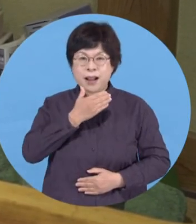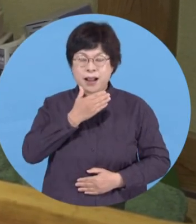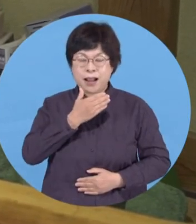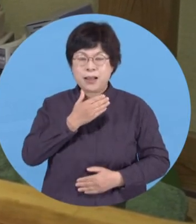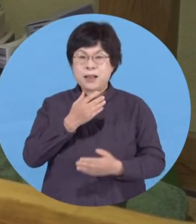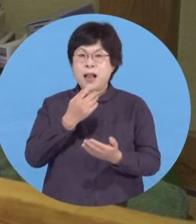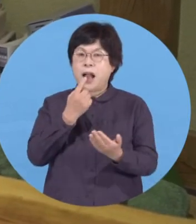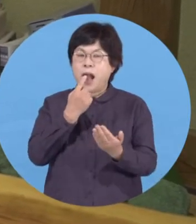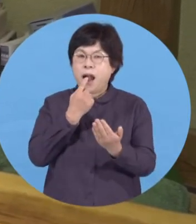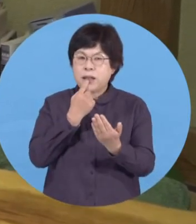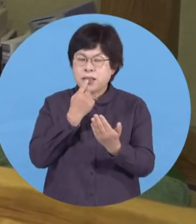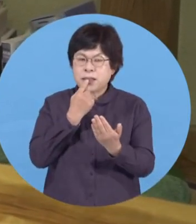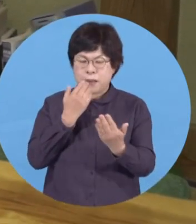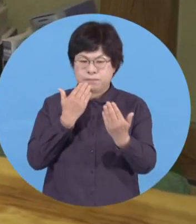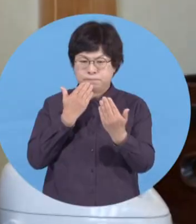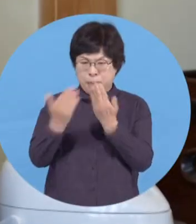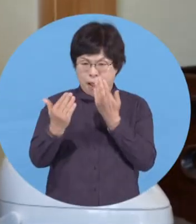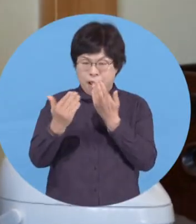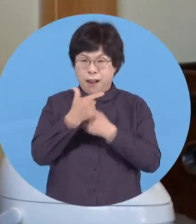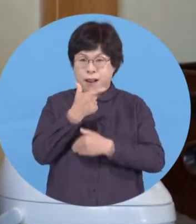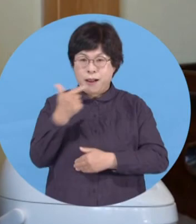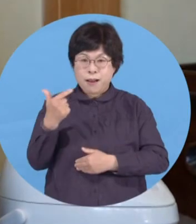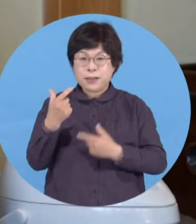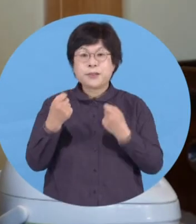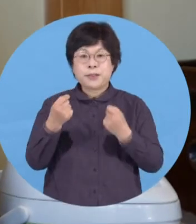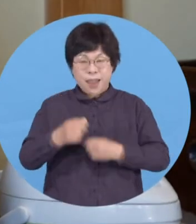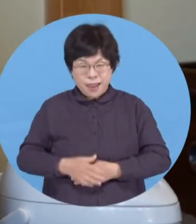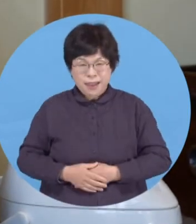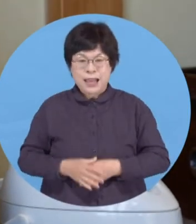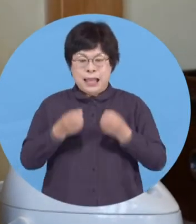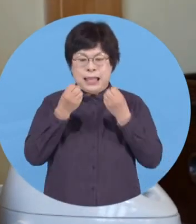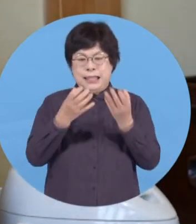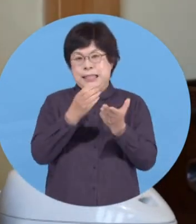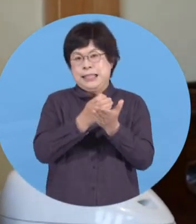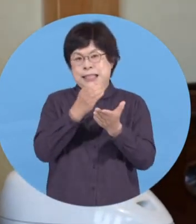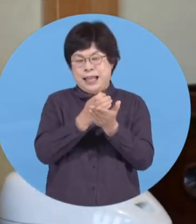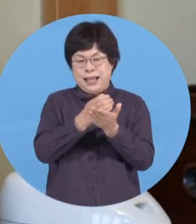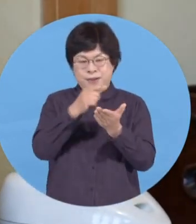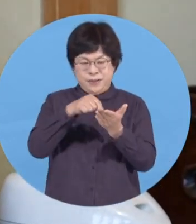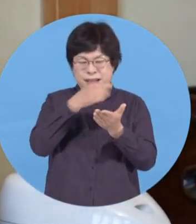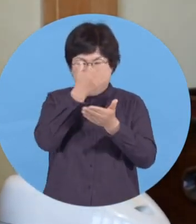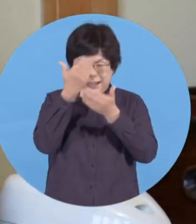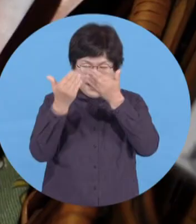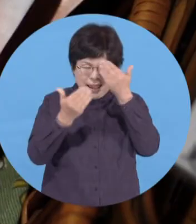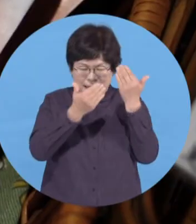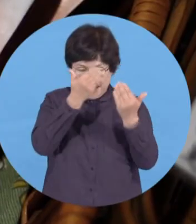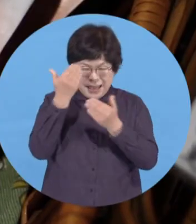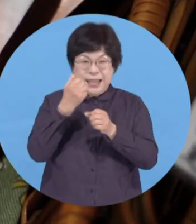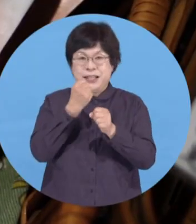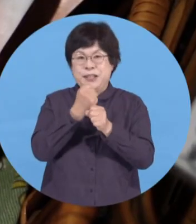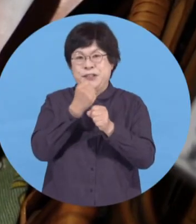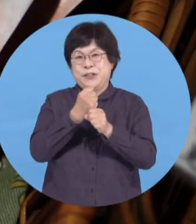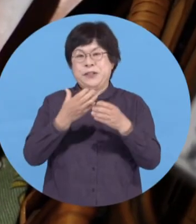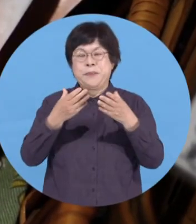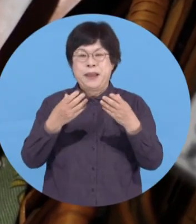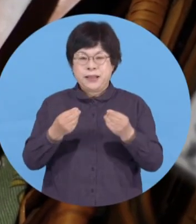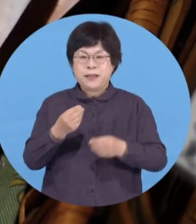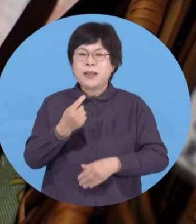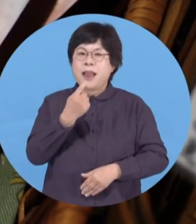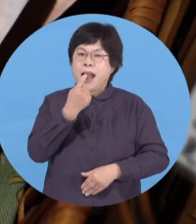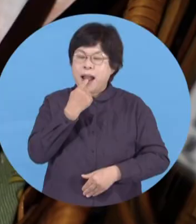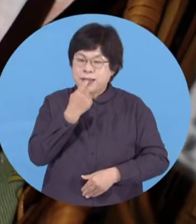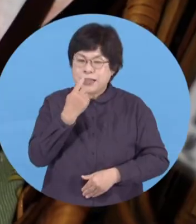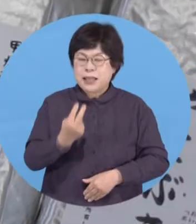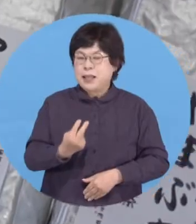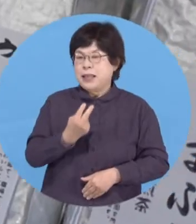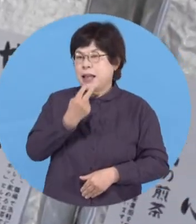味がとっても濃いですね。 一番茶のお茶で丁寧に作っているので、味も香りも